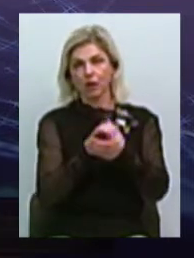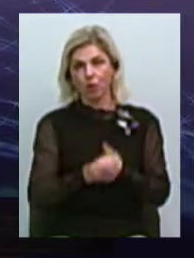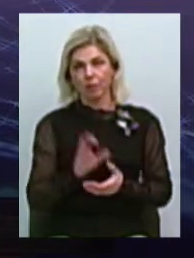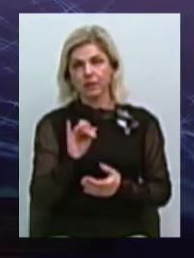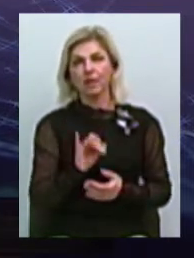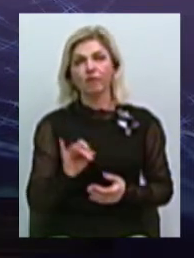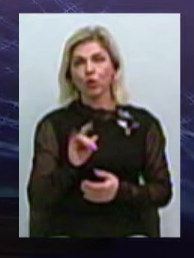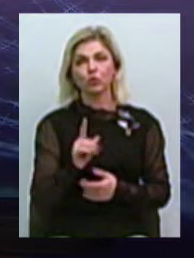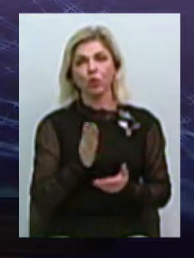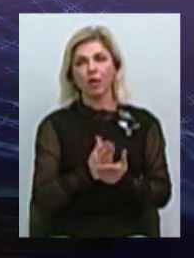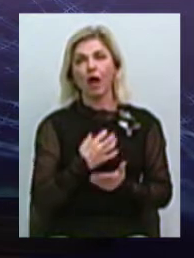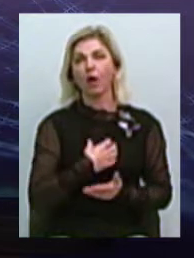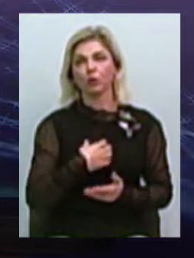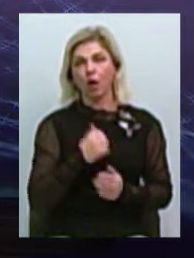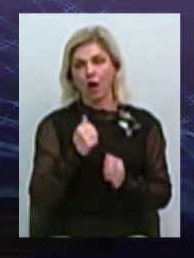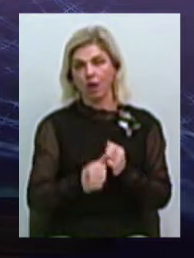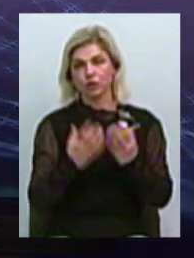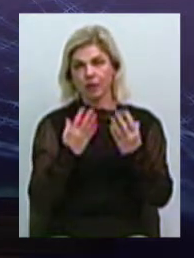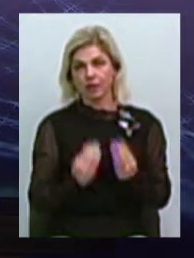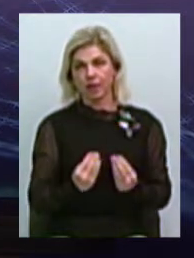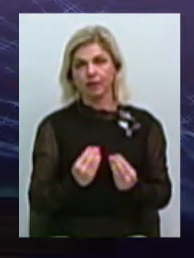яка є актуальною кожного дня,